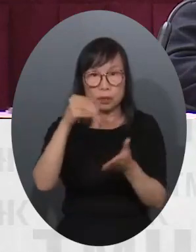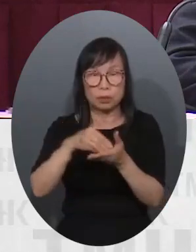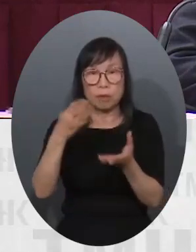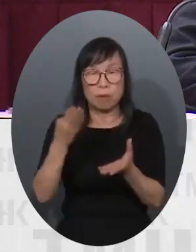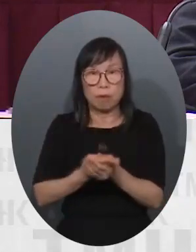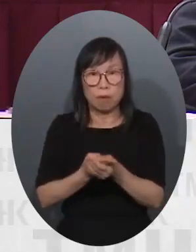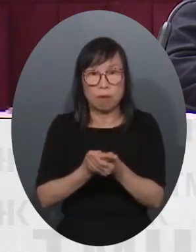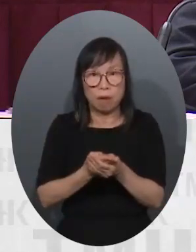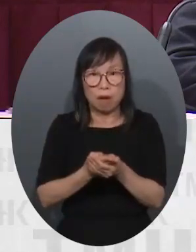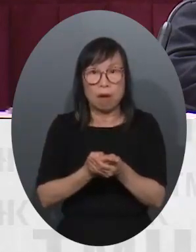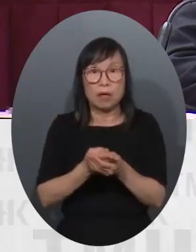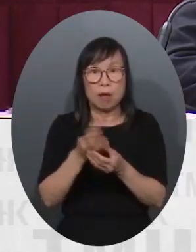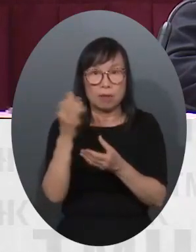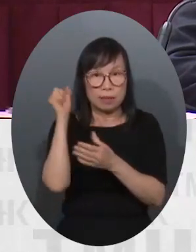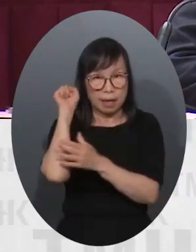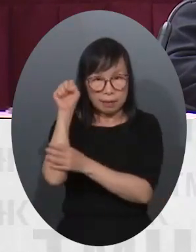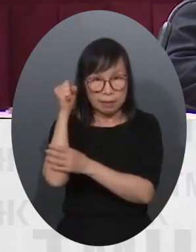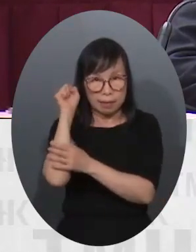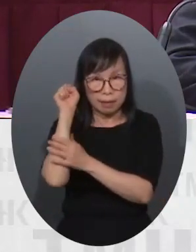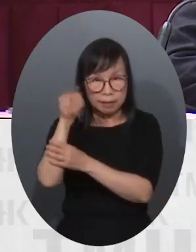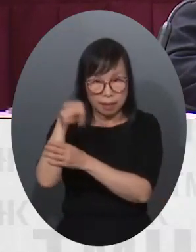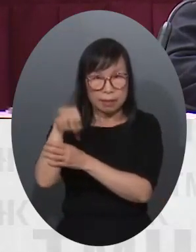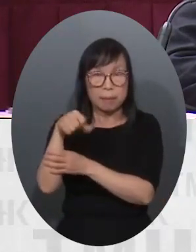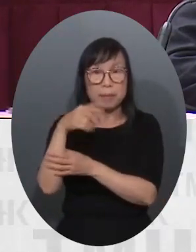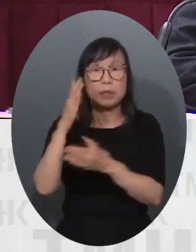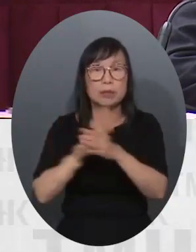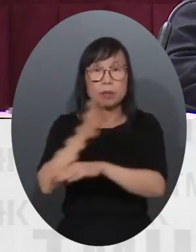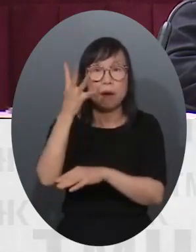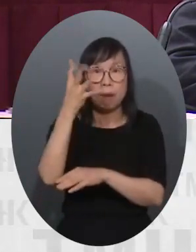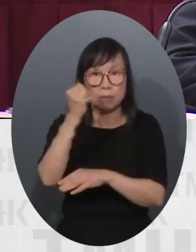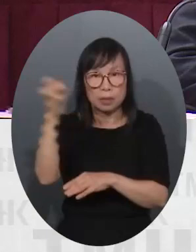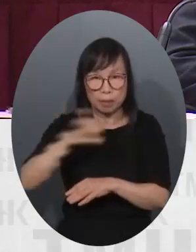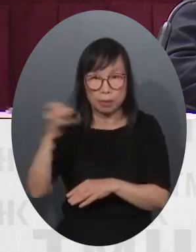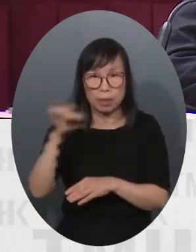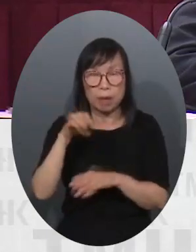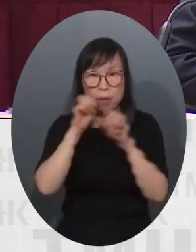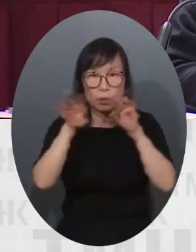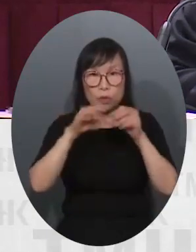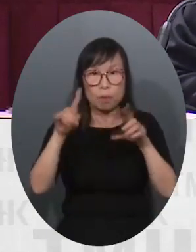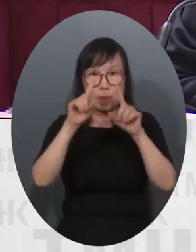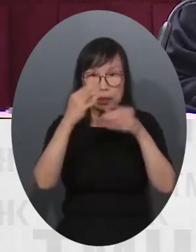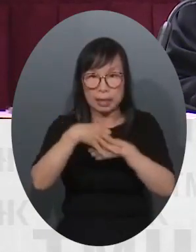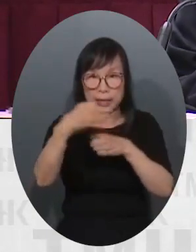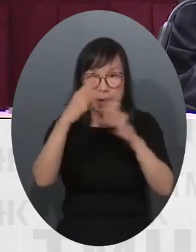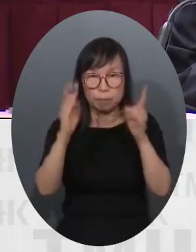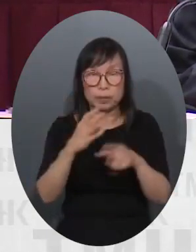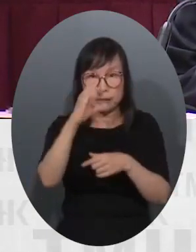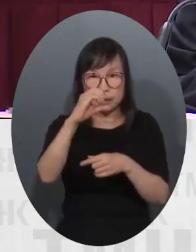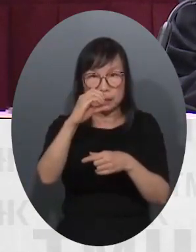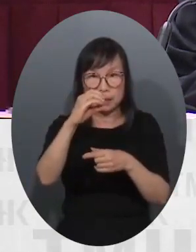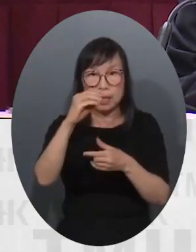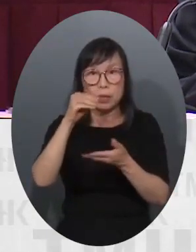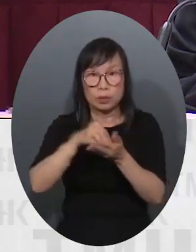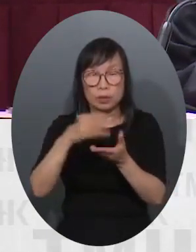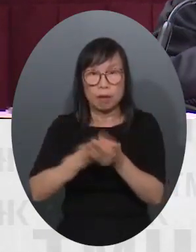案所取得的贊成票超過50%，我宣布第3(c) 號決議案獲得通